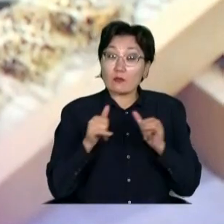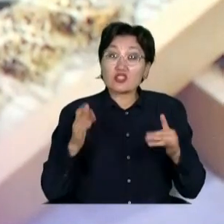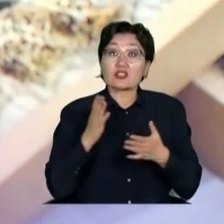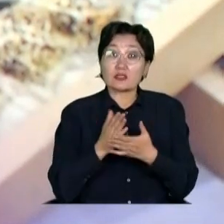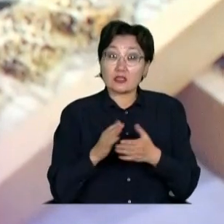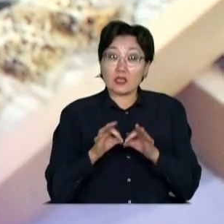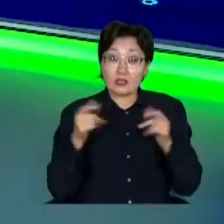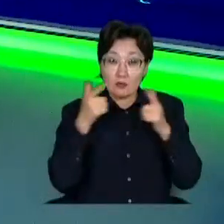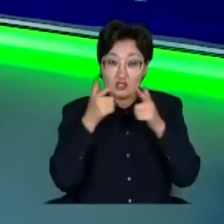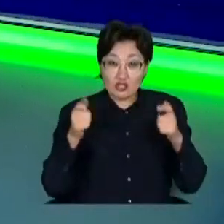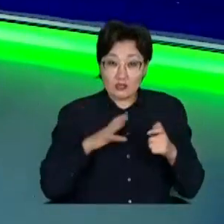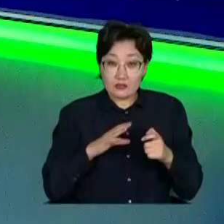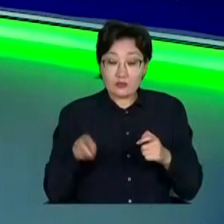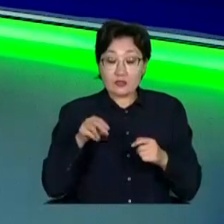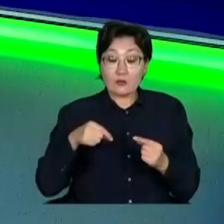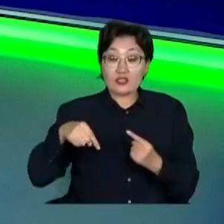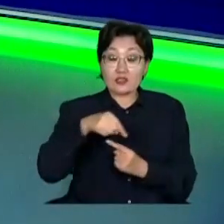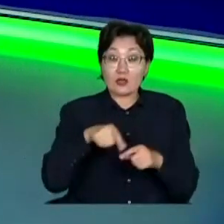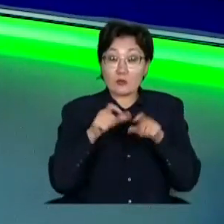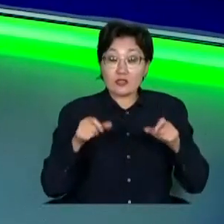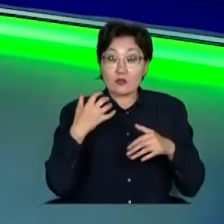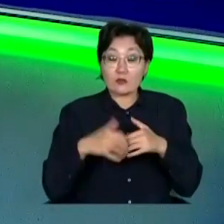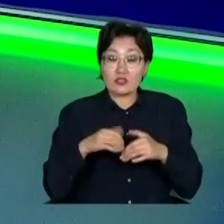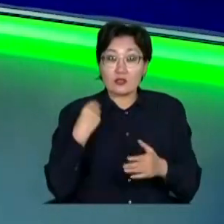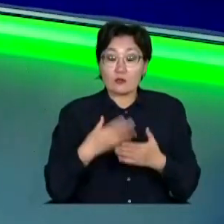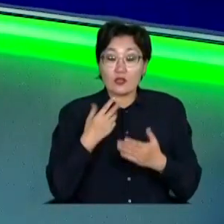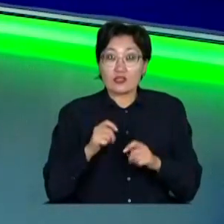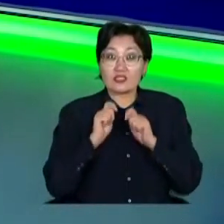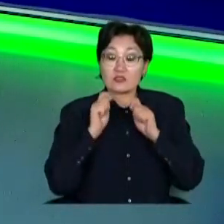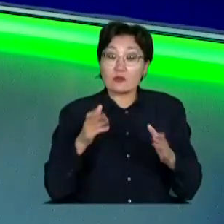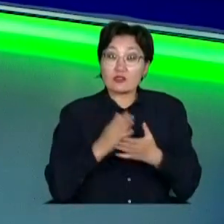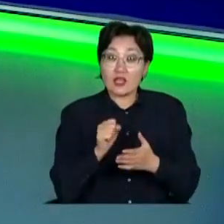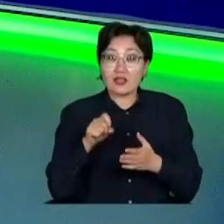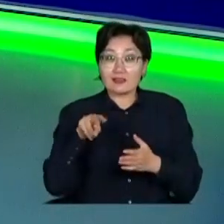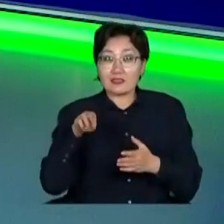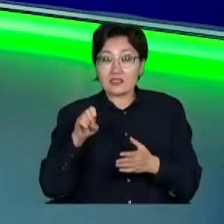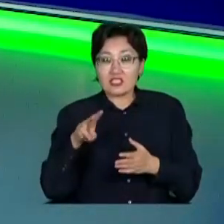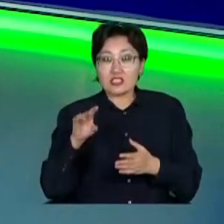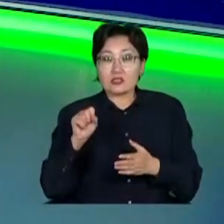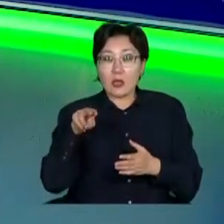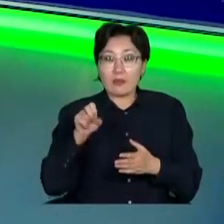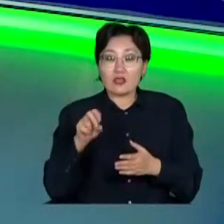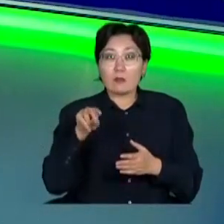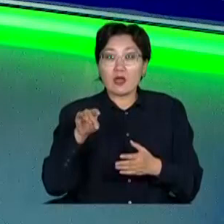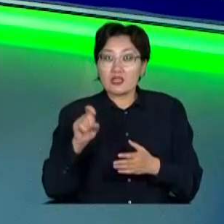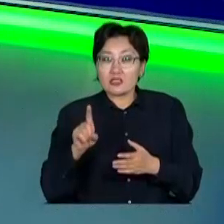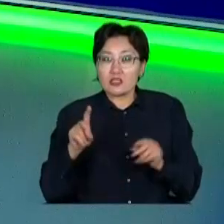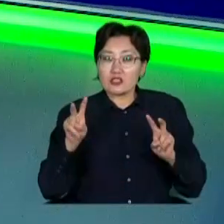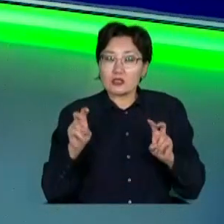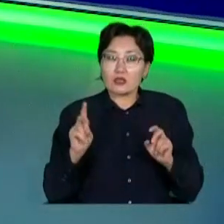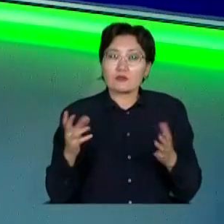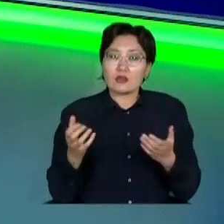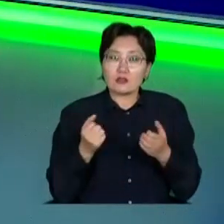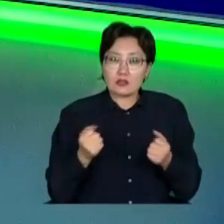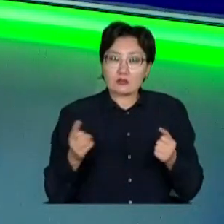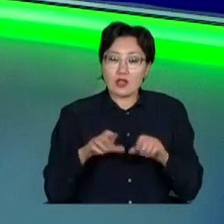жатқанын жеткізді. Сонымен бизнесмендер арасында бағалы сыйлық саналатын алтын сапа мен парызды кімдер алды? Оларға президент